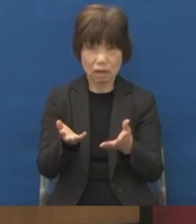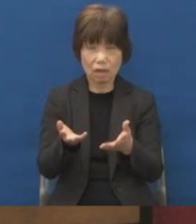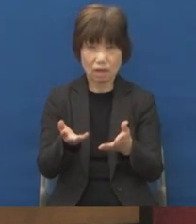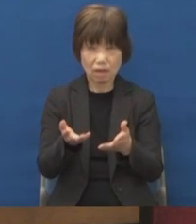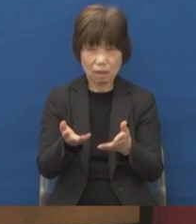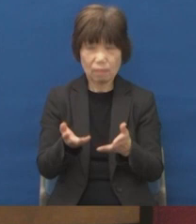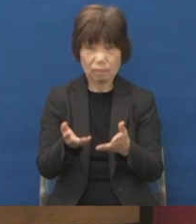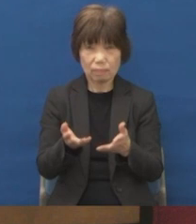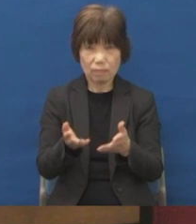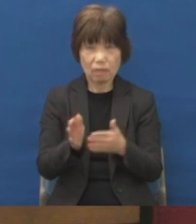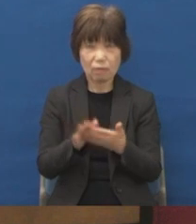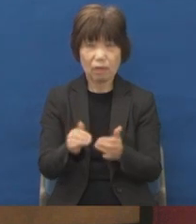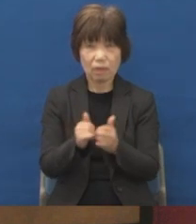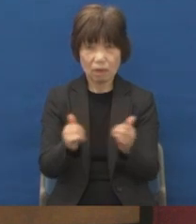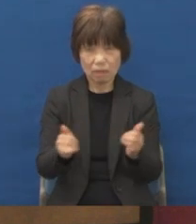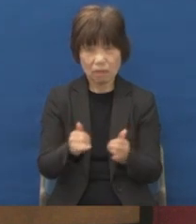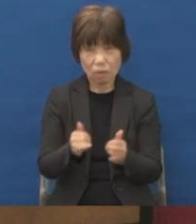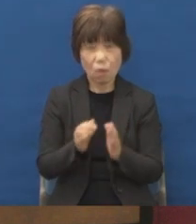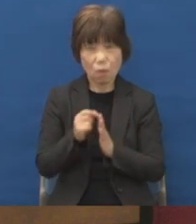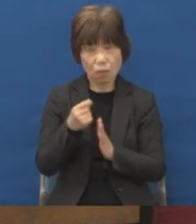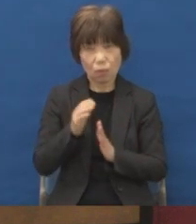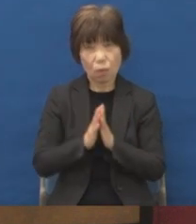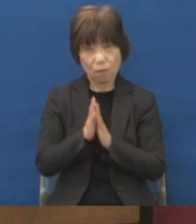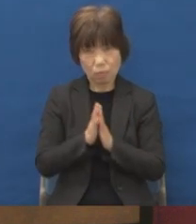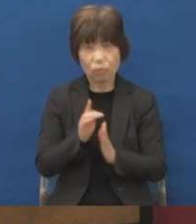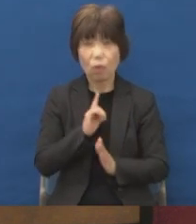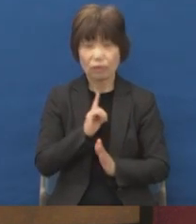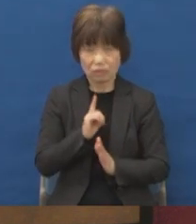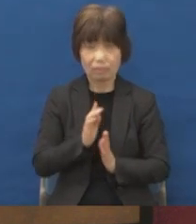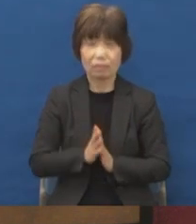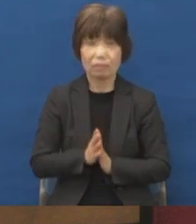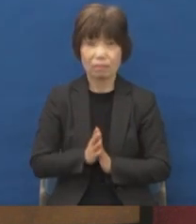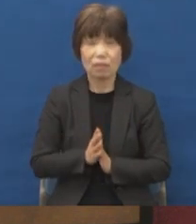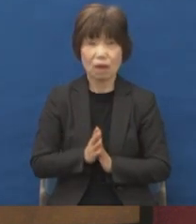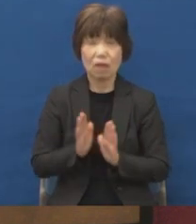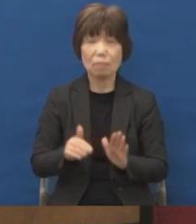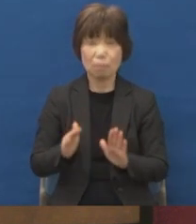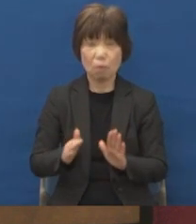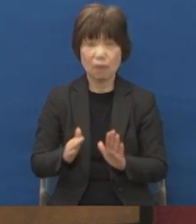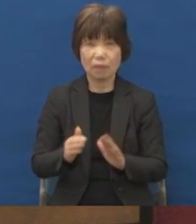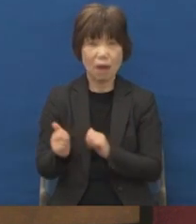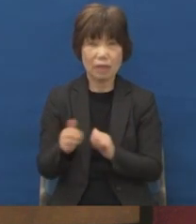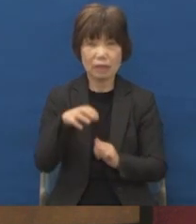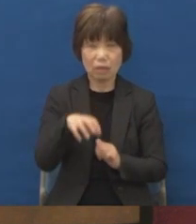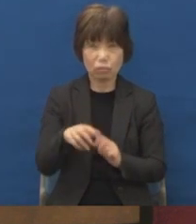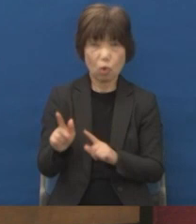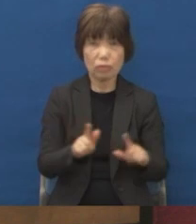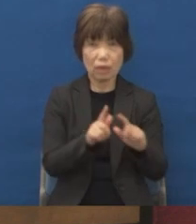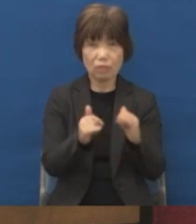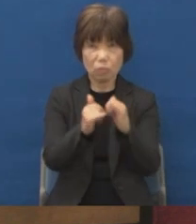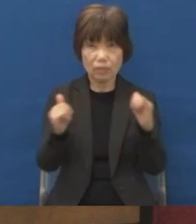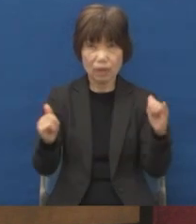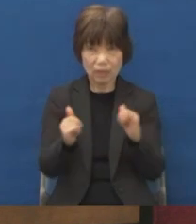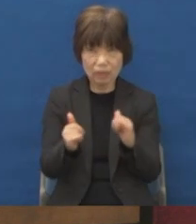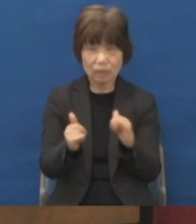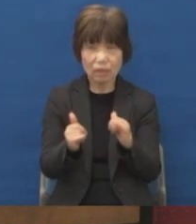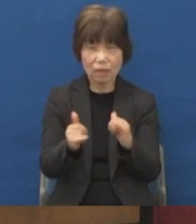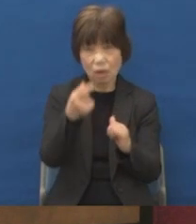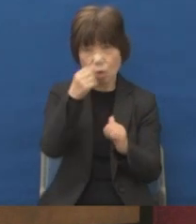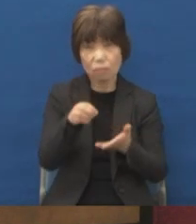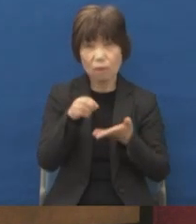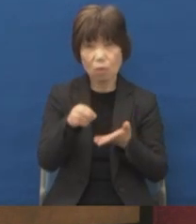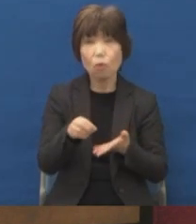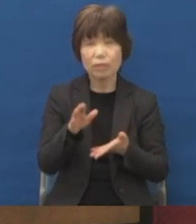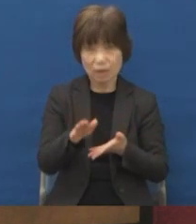ました方々のご冥福をお祈りいたしますとともに、いまだ避難所生活を送られております方々にお見舞いを申し上げます